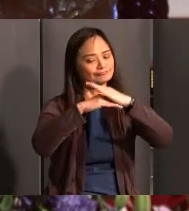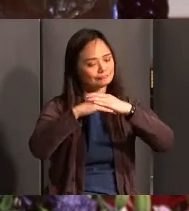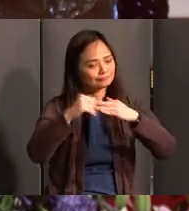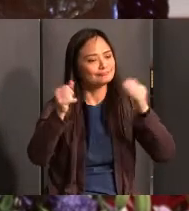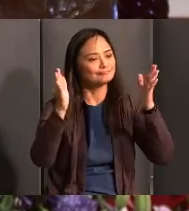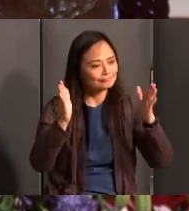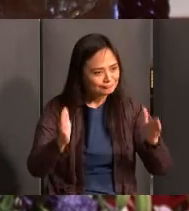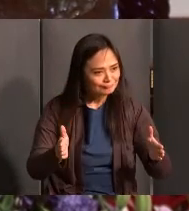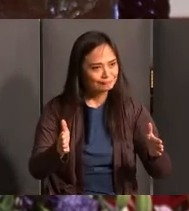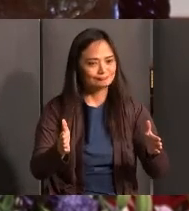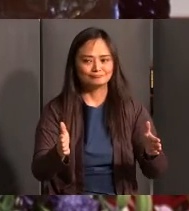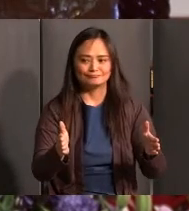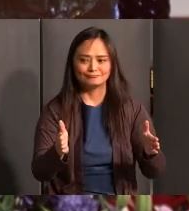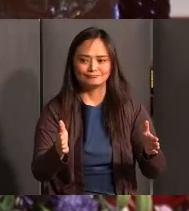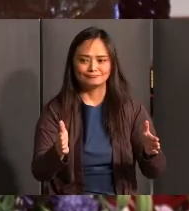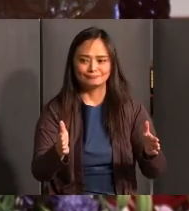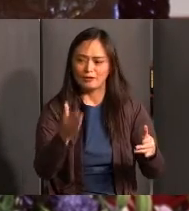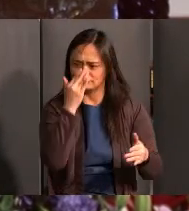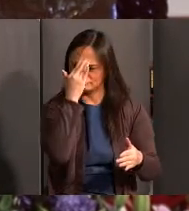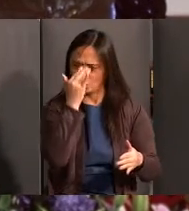Well,